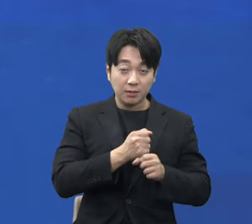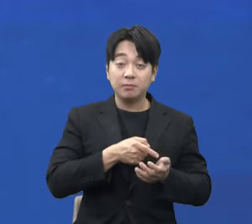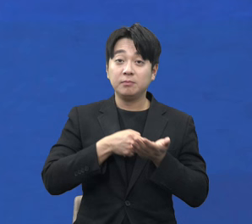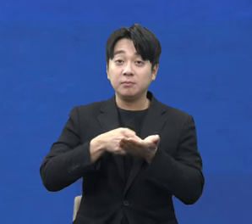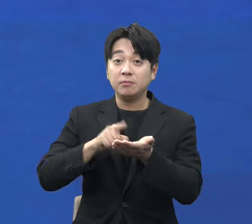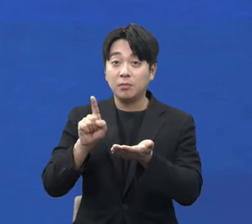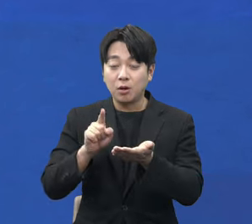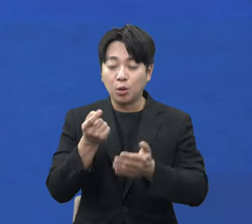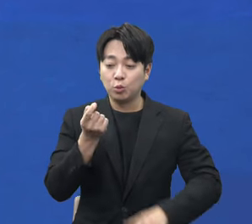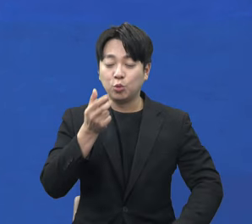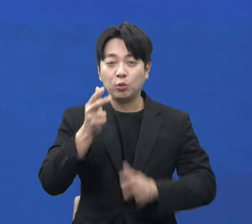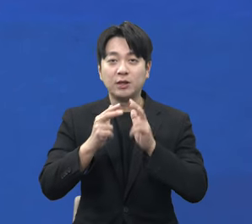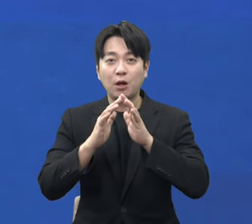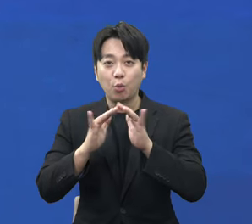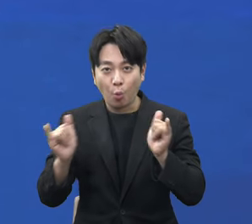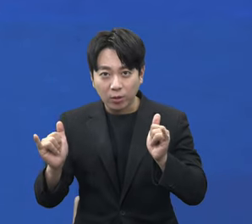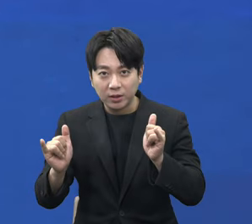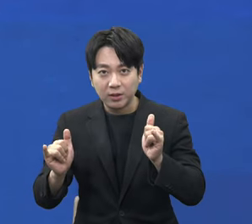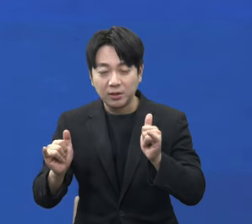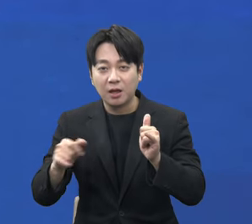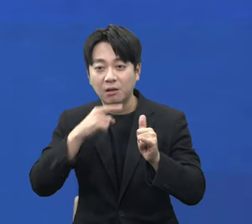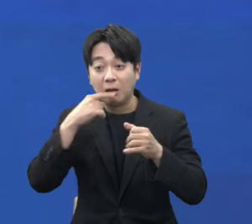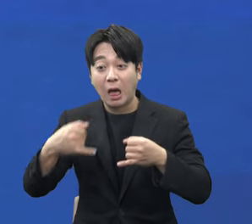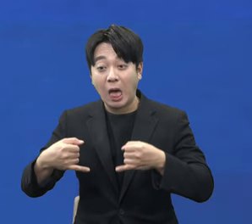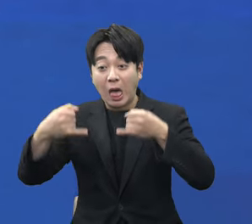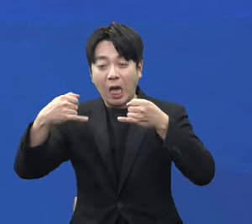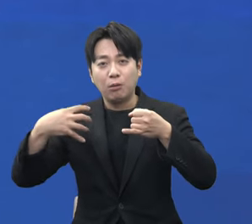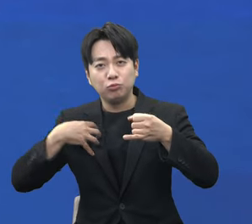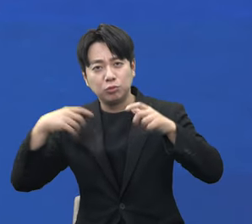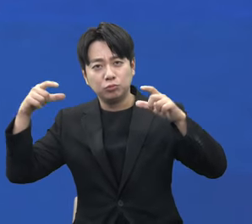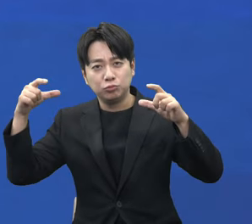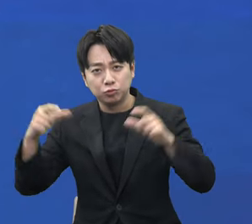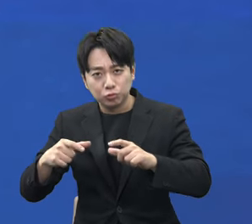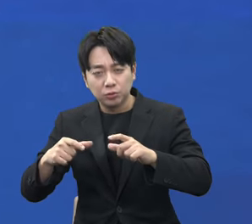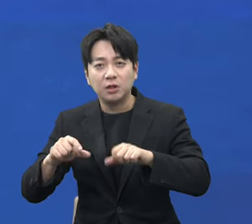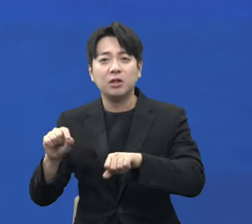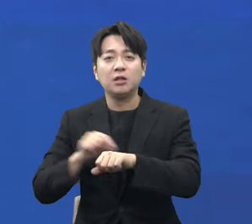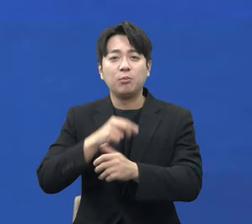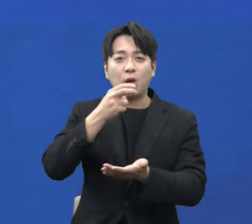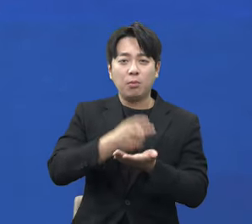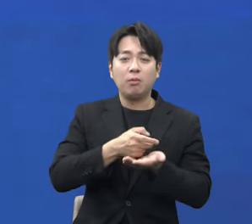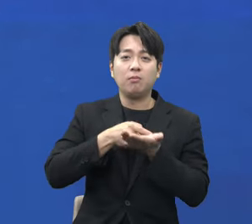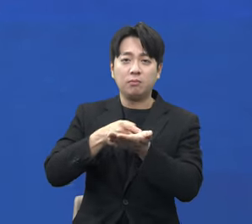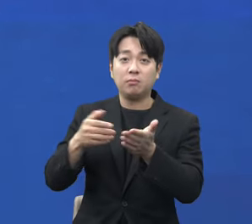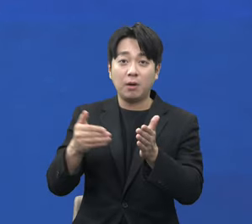부채경감 금융지원 특별법을 제정 발의했습니다. 두 번째,